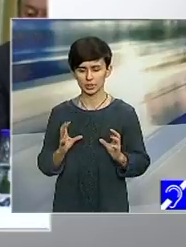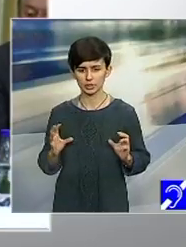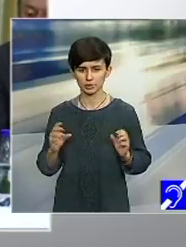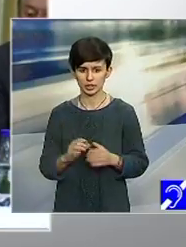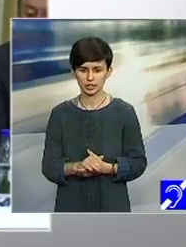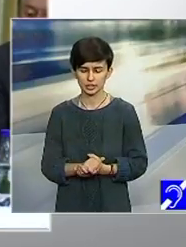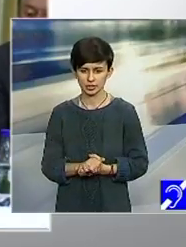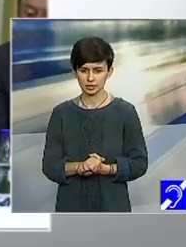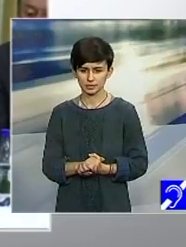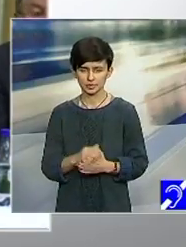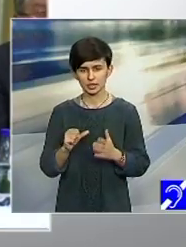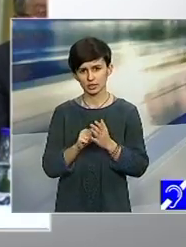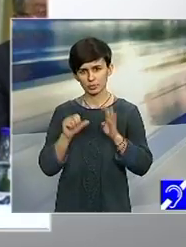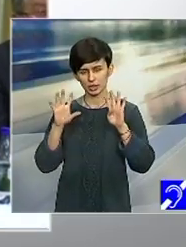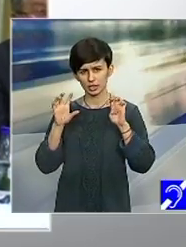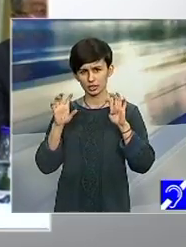În